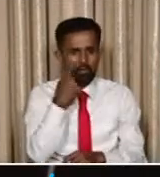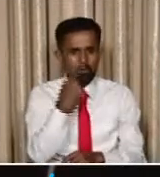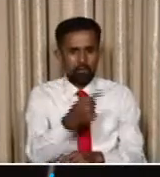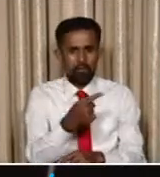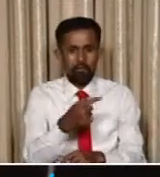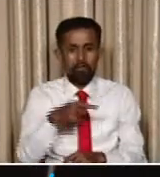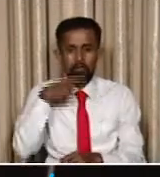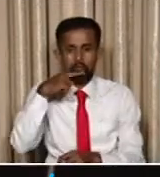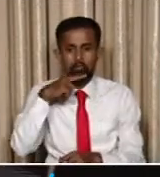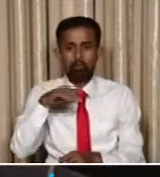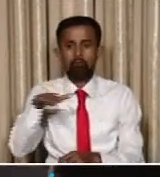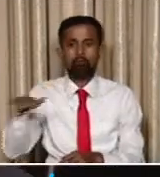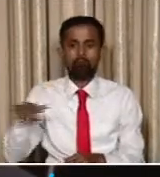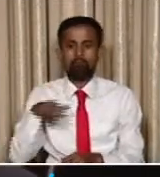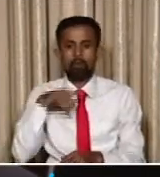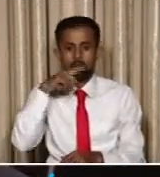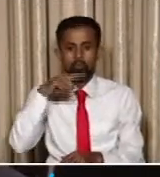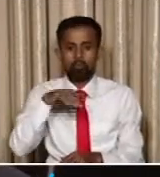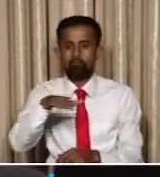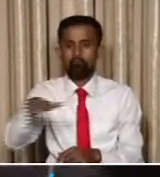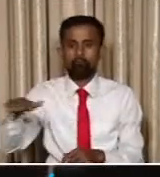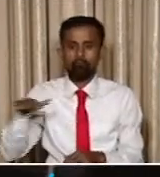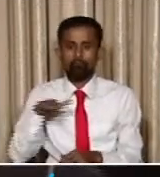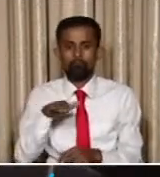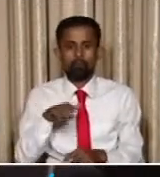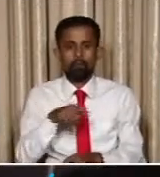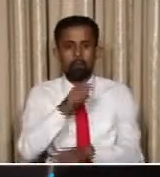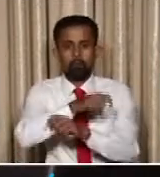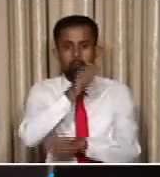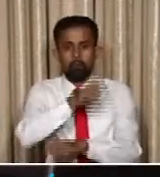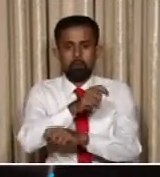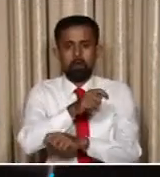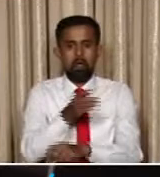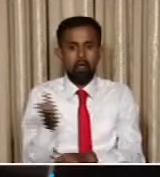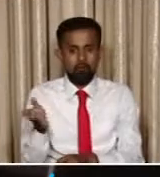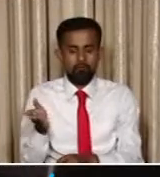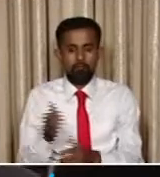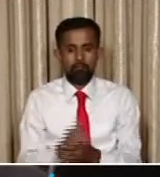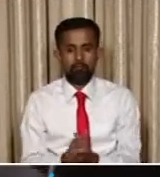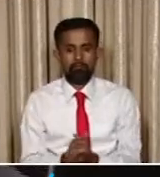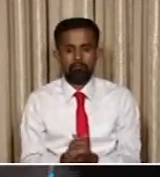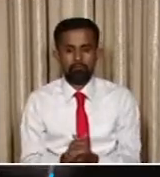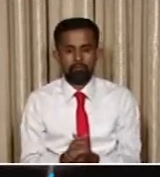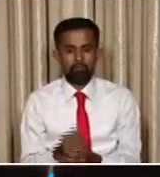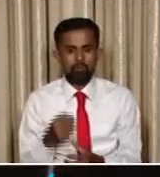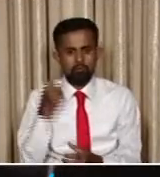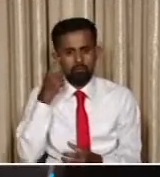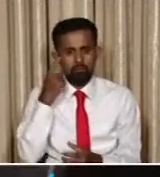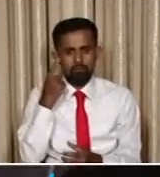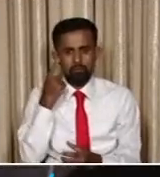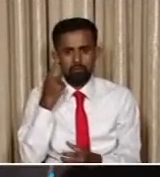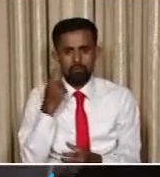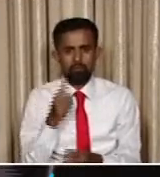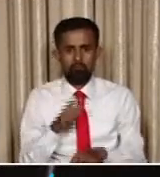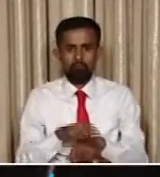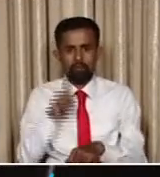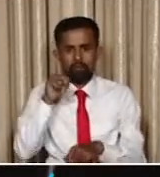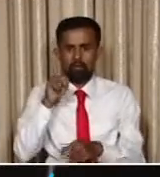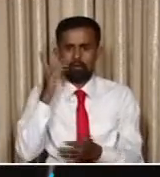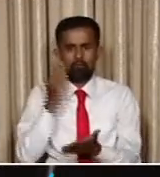බීච් ඒරියාස් වල මේ මූදු ඒරියා එකේ මියුසිකල්ස් තියෙනවා මං විශ්වාස කරන්නේ ඒක එකට නවත්තන්න